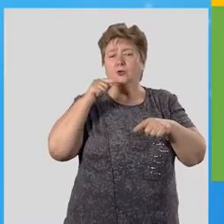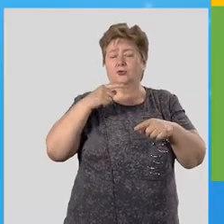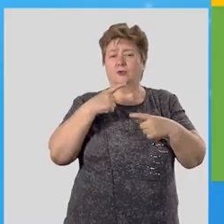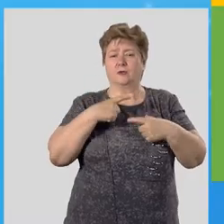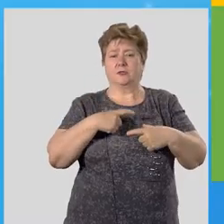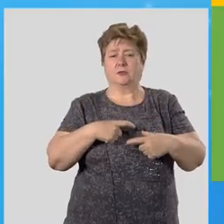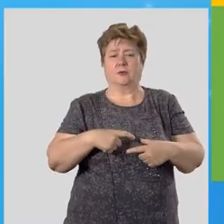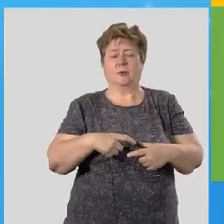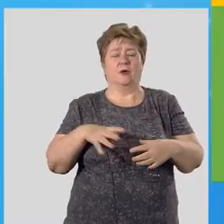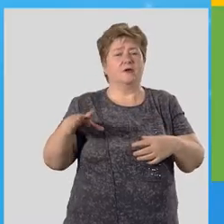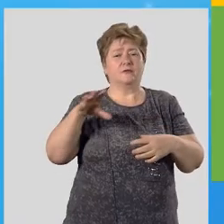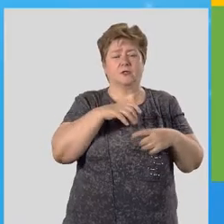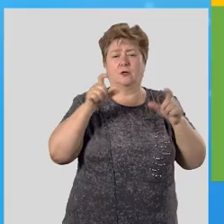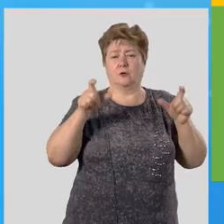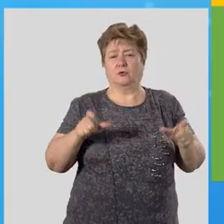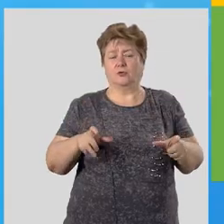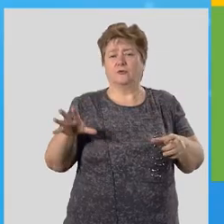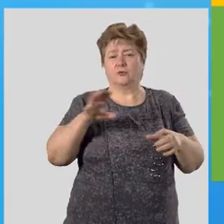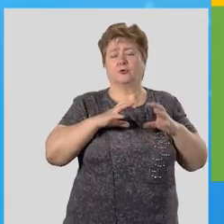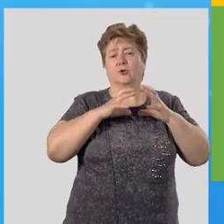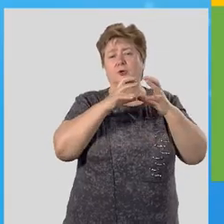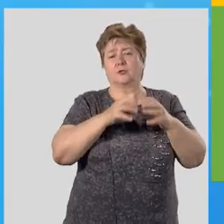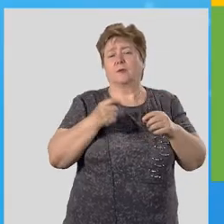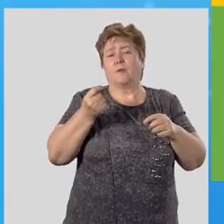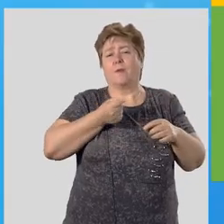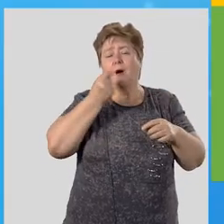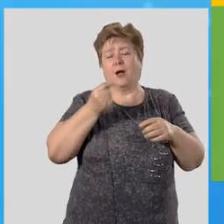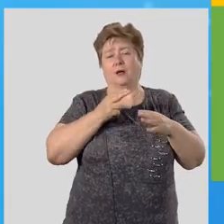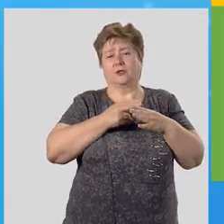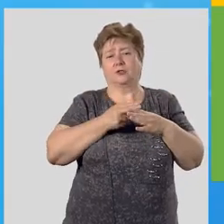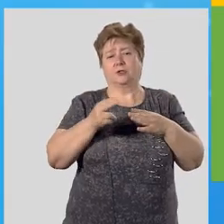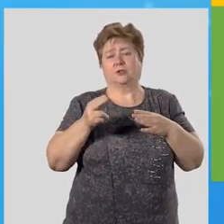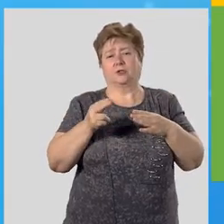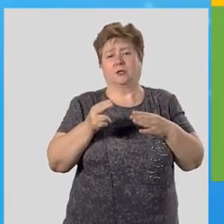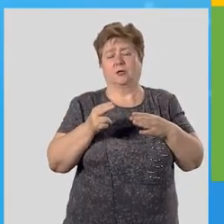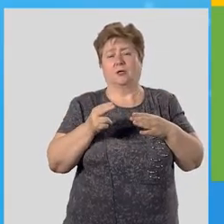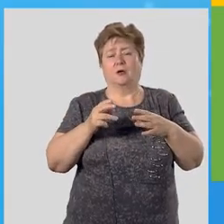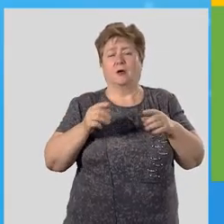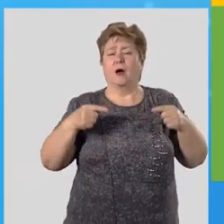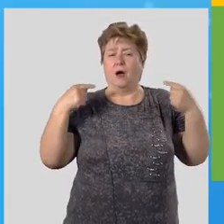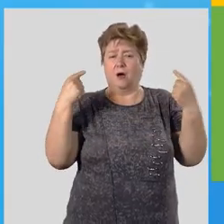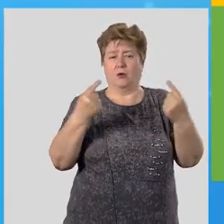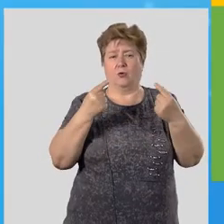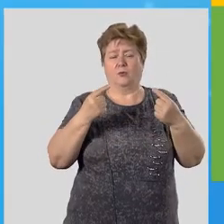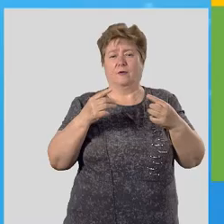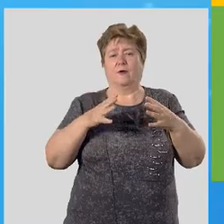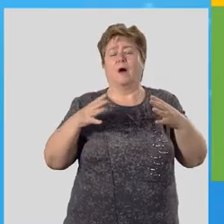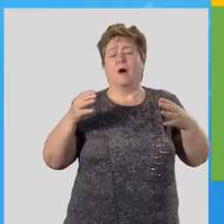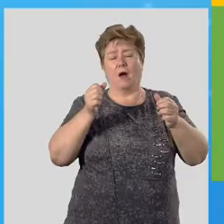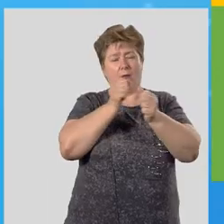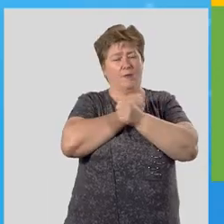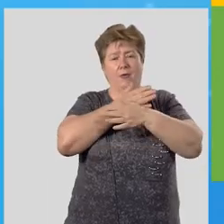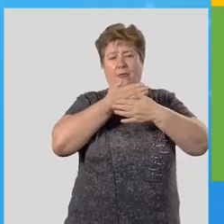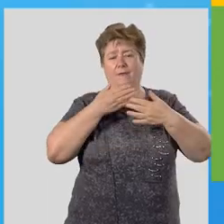чувствовал себя и всех людей, и всю Землю маленькой частичкой огромного необъятного